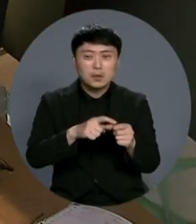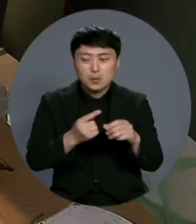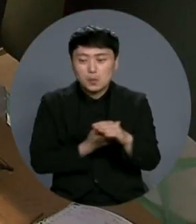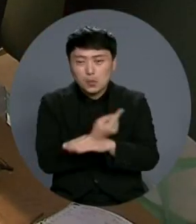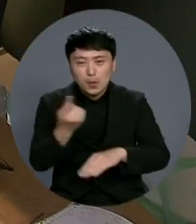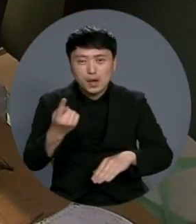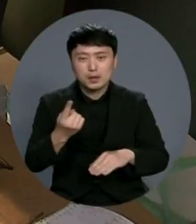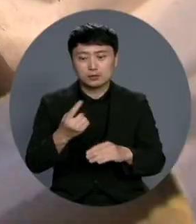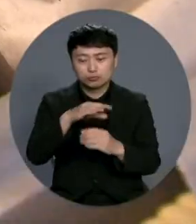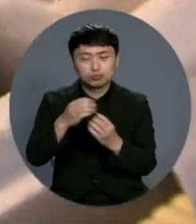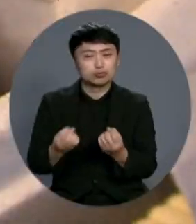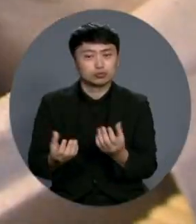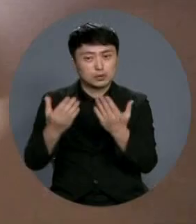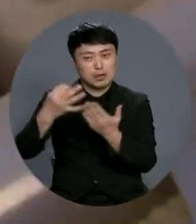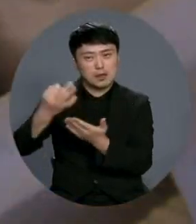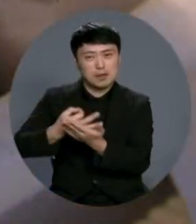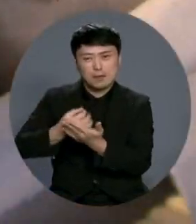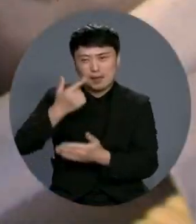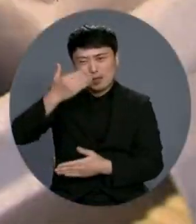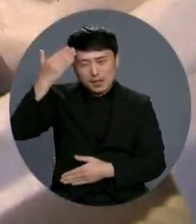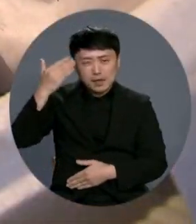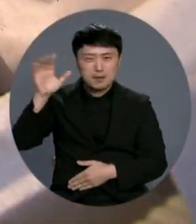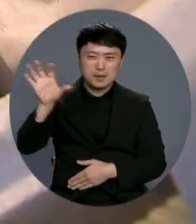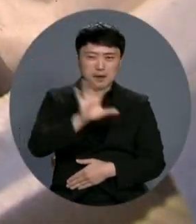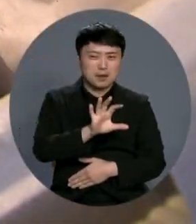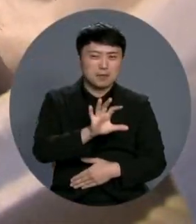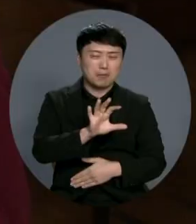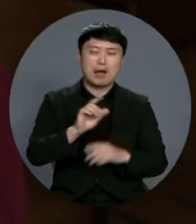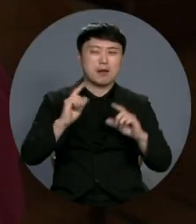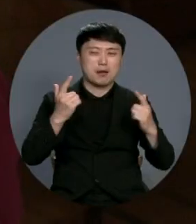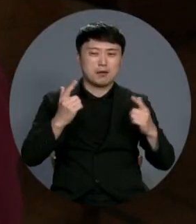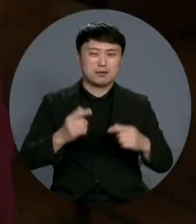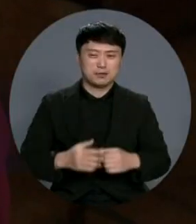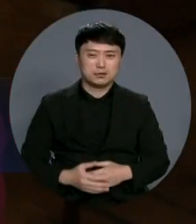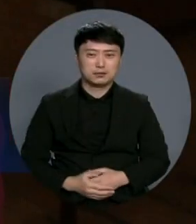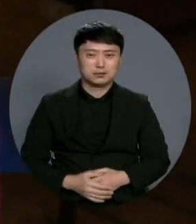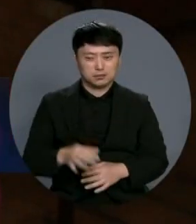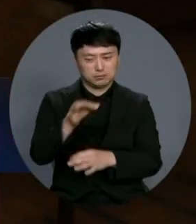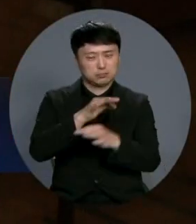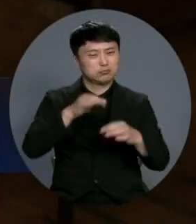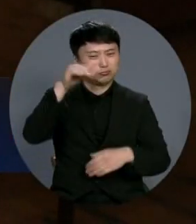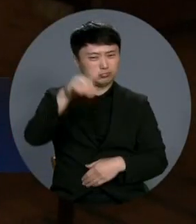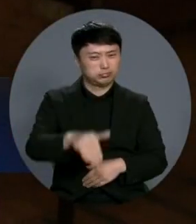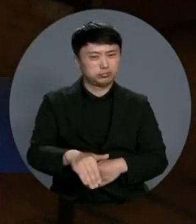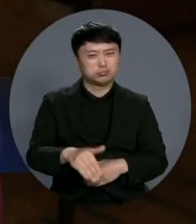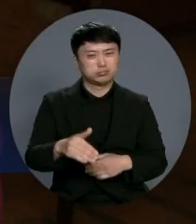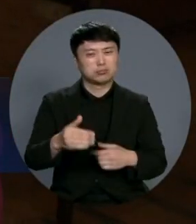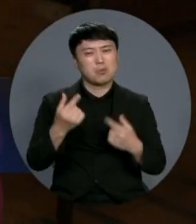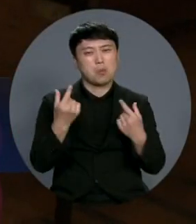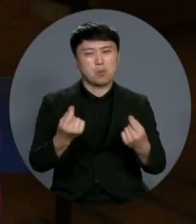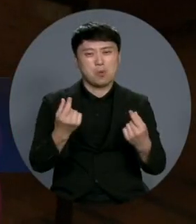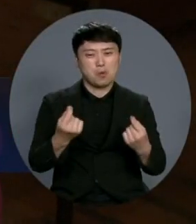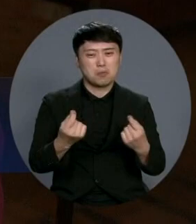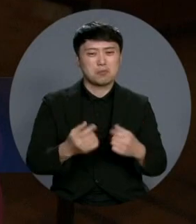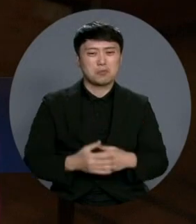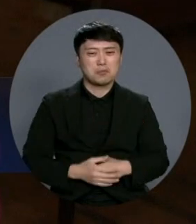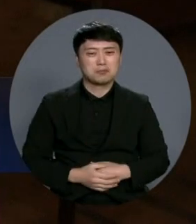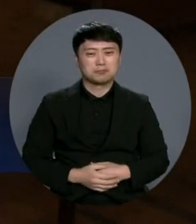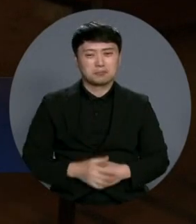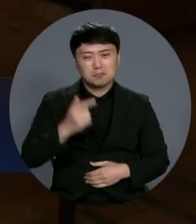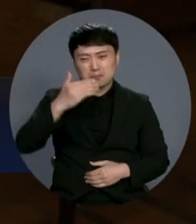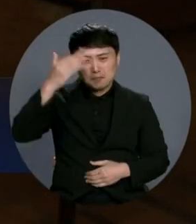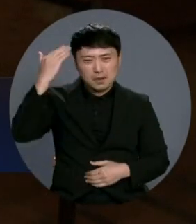추석 대목장은 예전의 모습은 아니라고 합니다. 경기가 안 좋다고 봐야지 뭐 그렇다고 생각이 안 되겠어요.